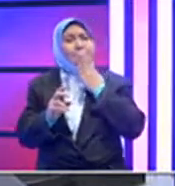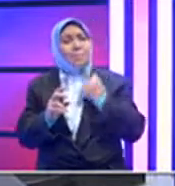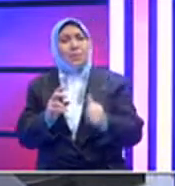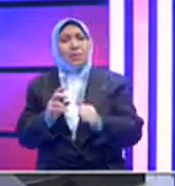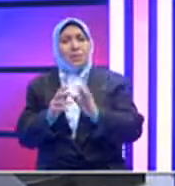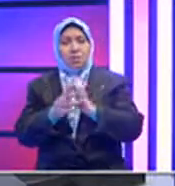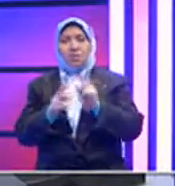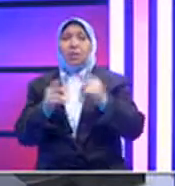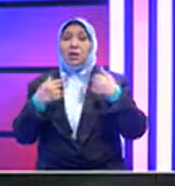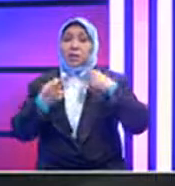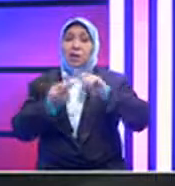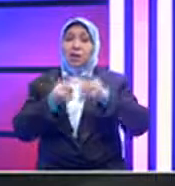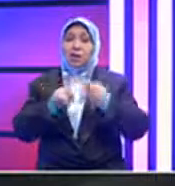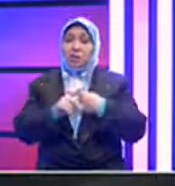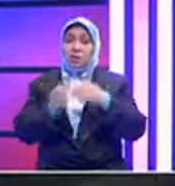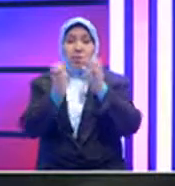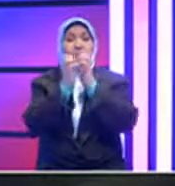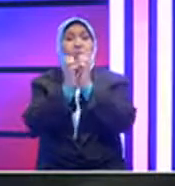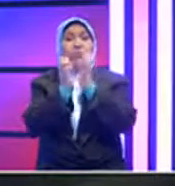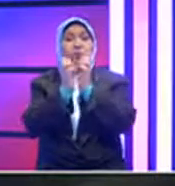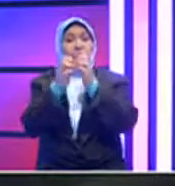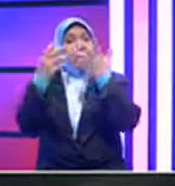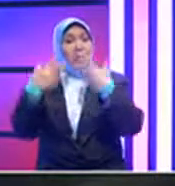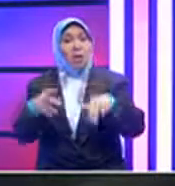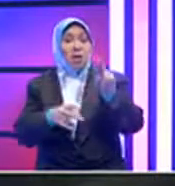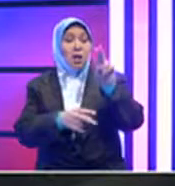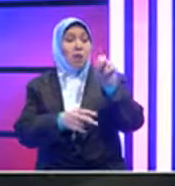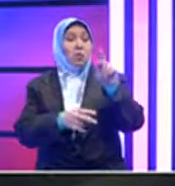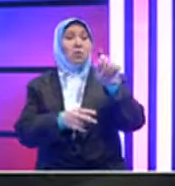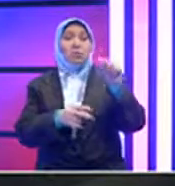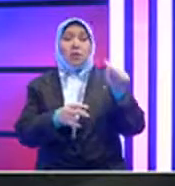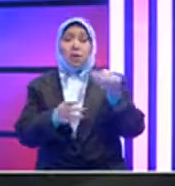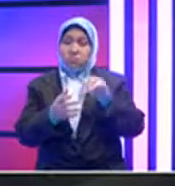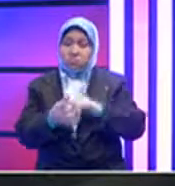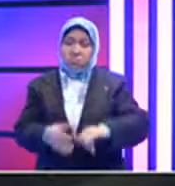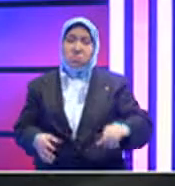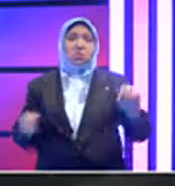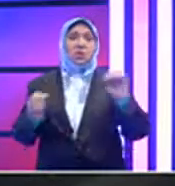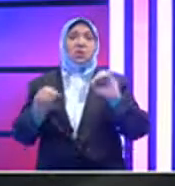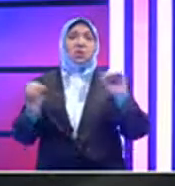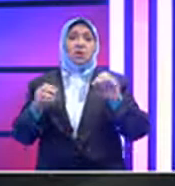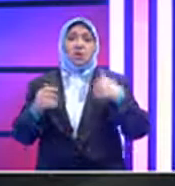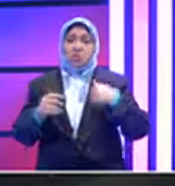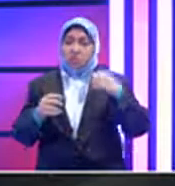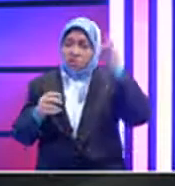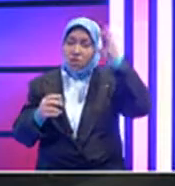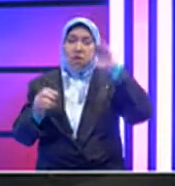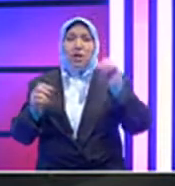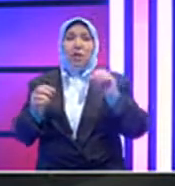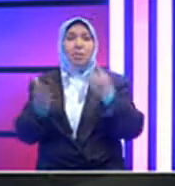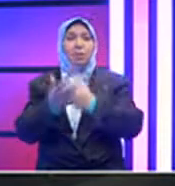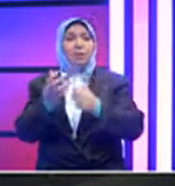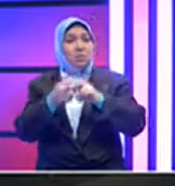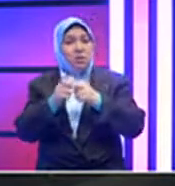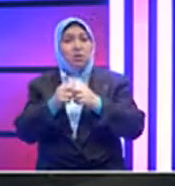itu selanjutnya bila ada gerakan kita yang dipotongnya hilang-hilang novalisa ditolong hari jumaat nanti kita